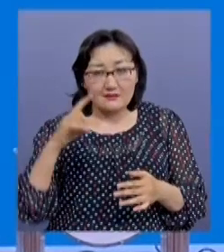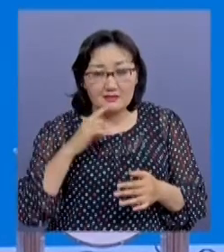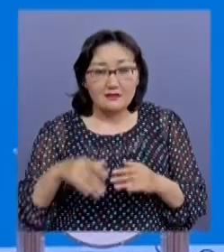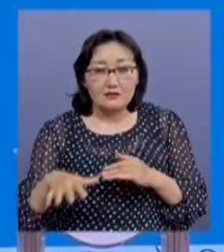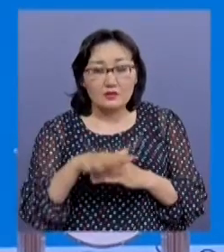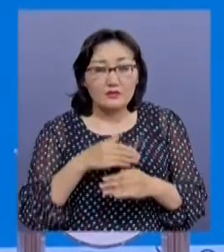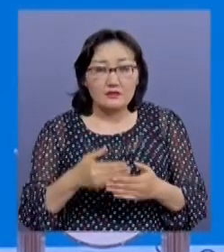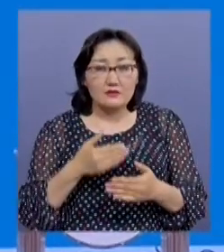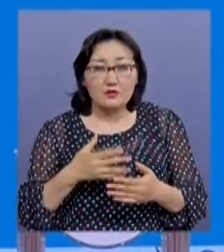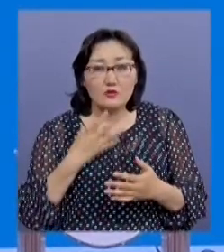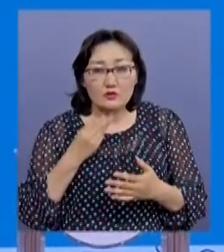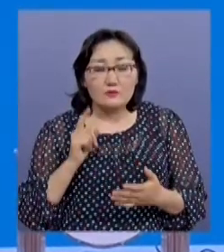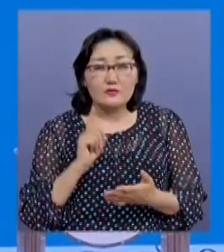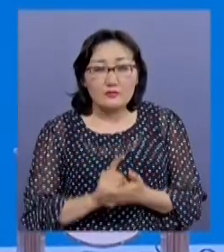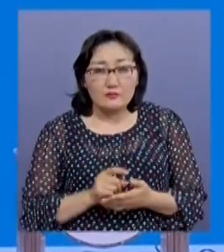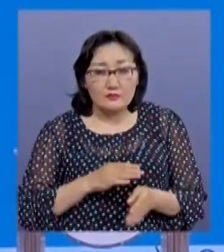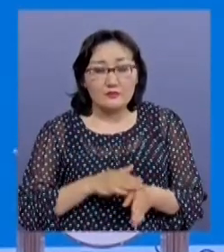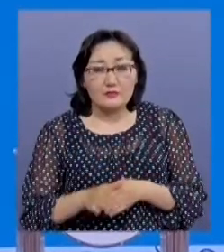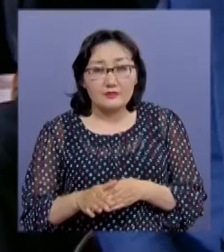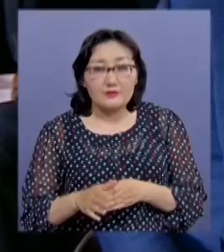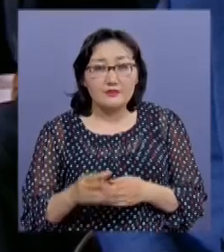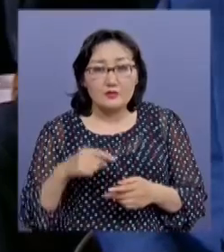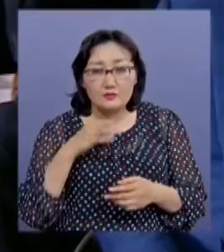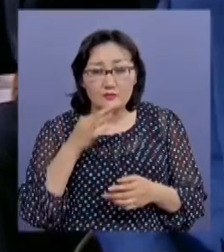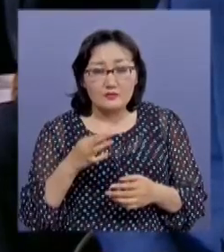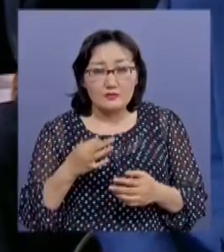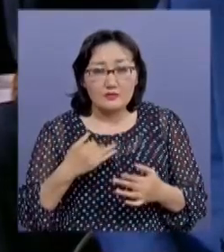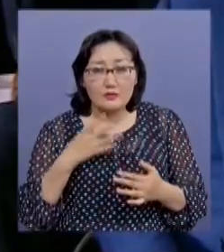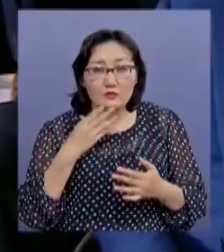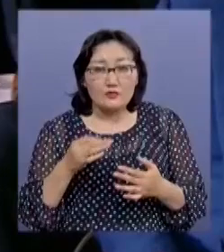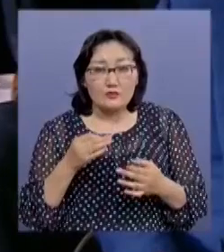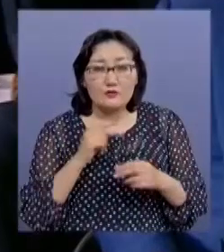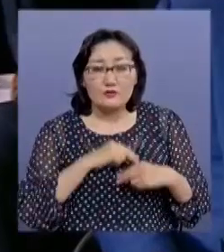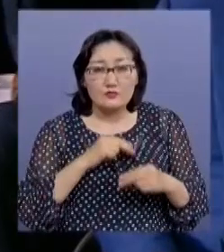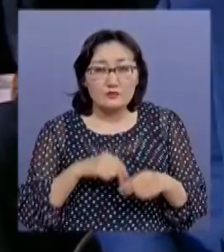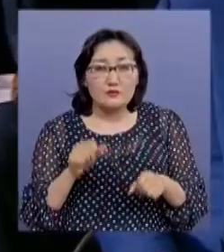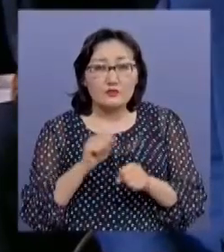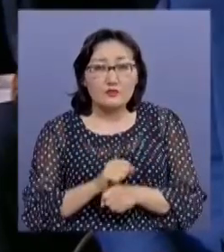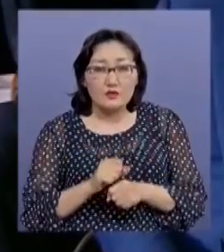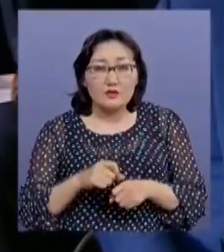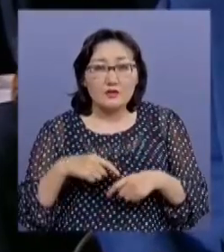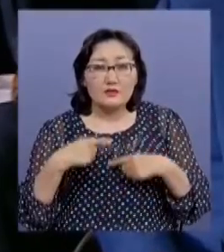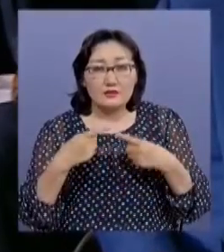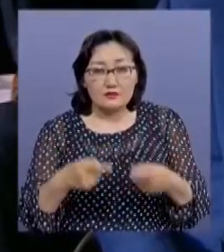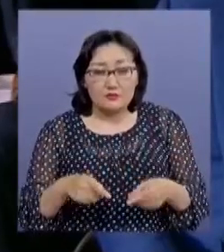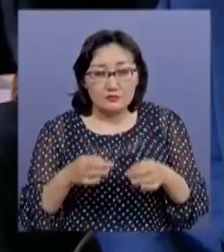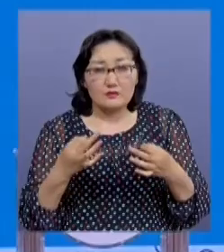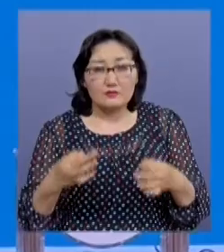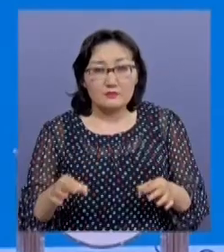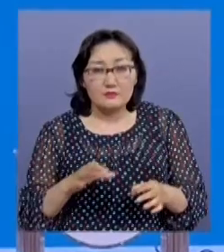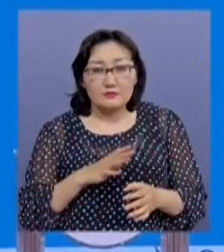алдындағы өзімнің міндетімді орындадым деп, өзімнің өкілеттігімді тоқтатып, келесі буынға жол